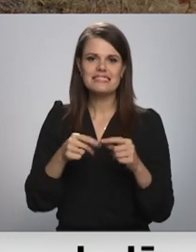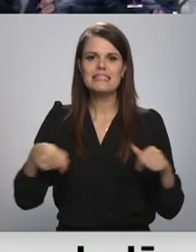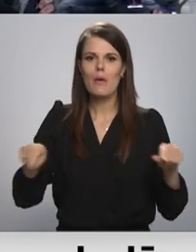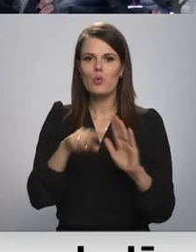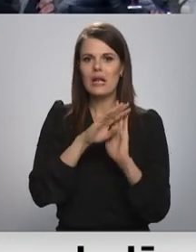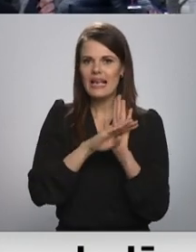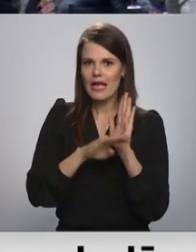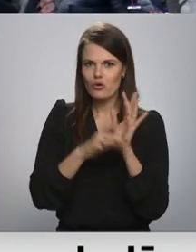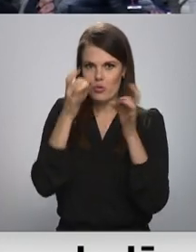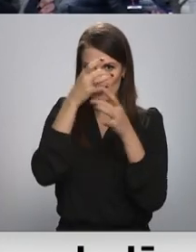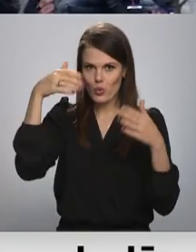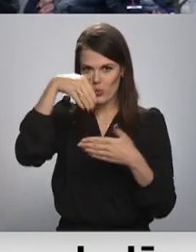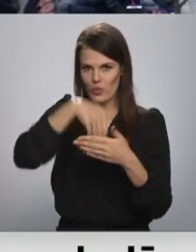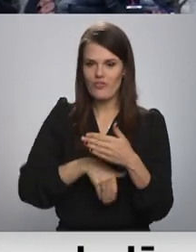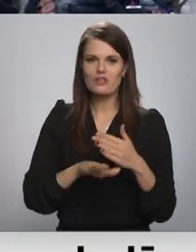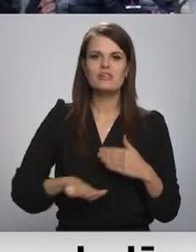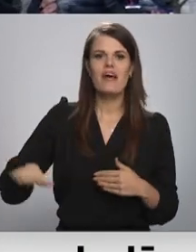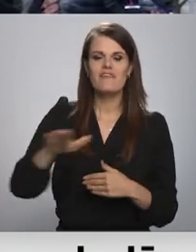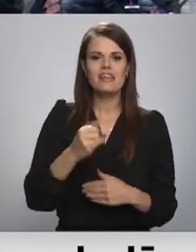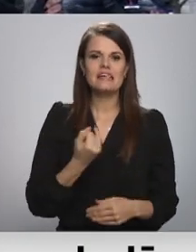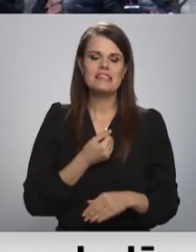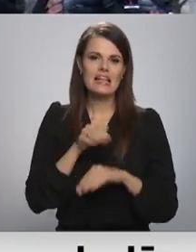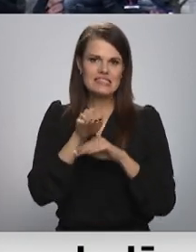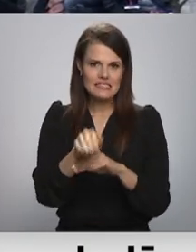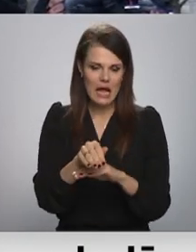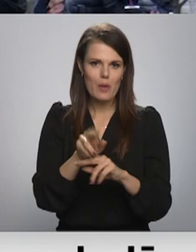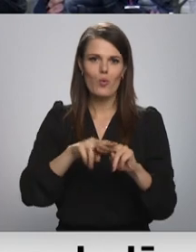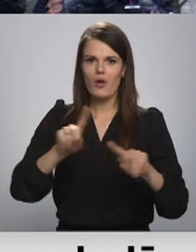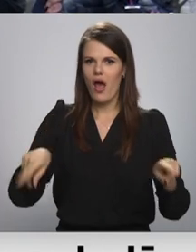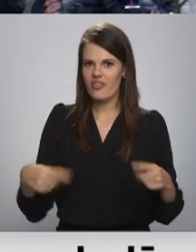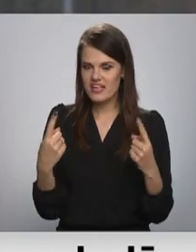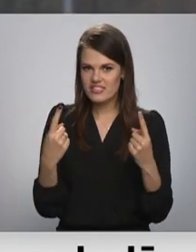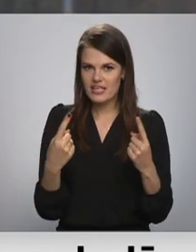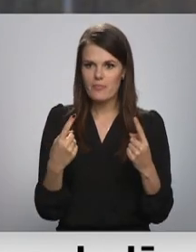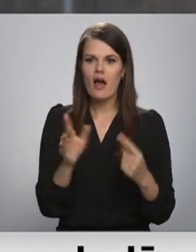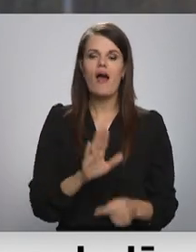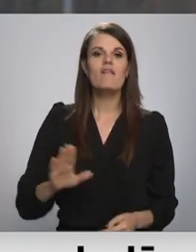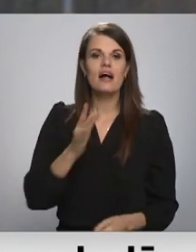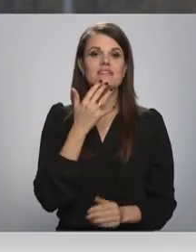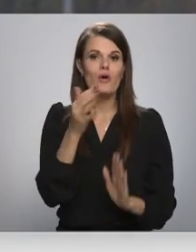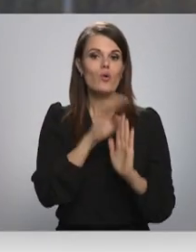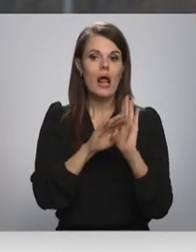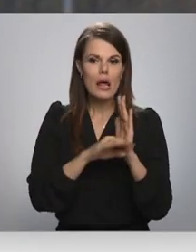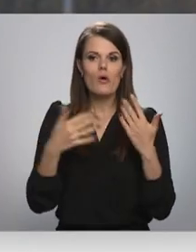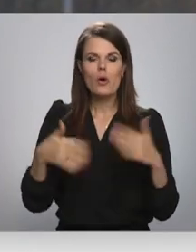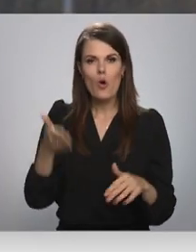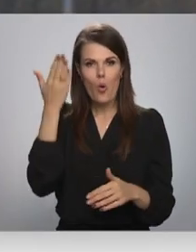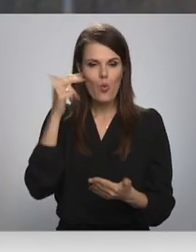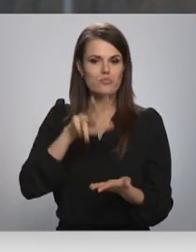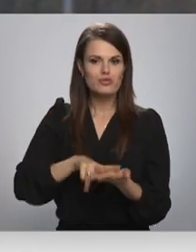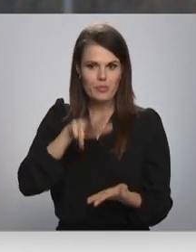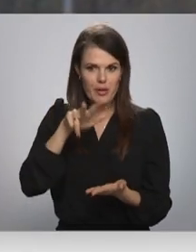likums kultūrvēsturiskās vides un identitātes saglabāšanai un attīstībai. Valsts valodas likumā jau kopš to